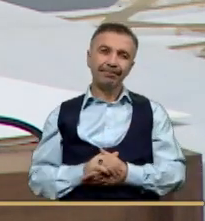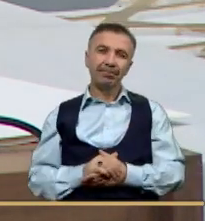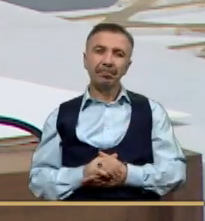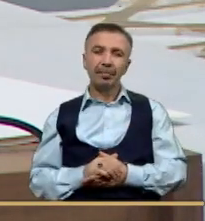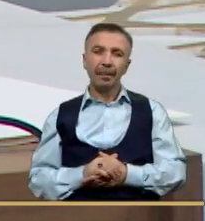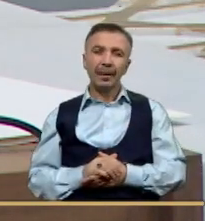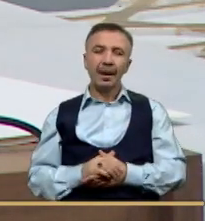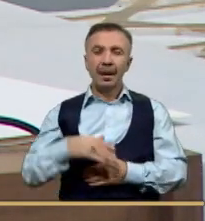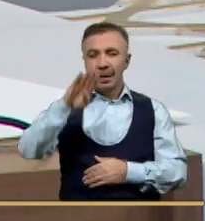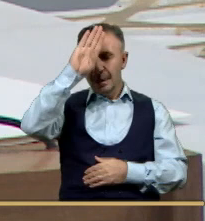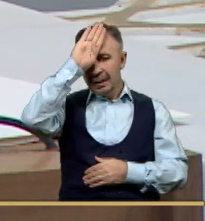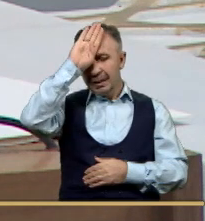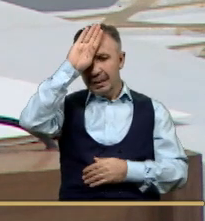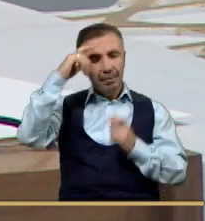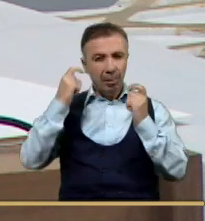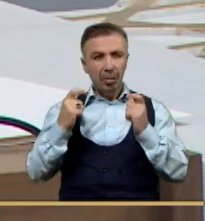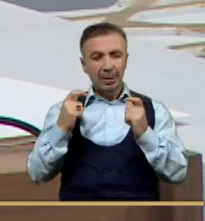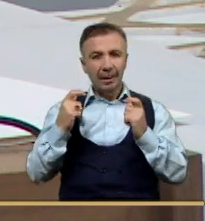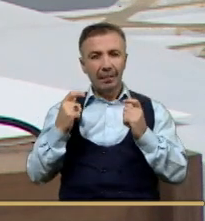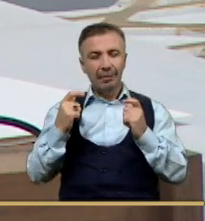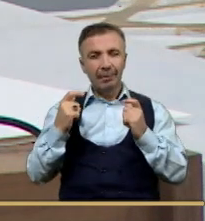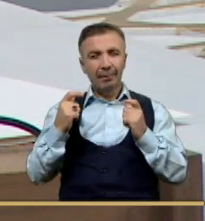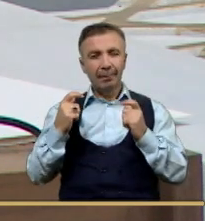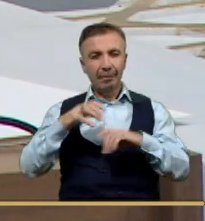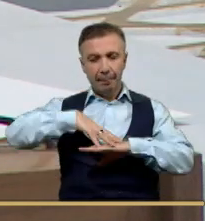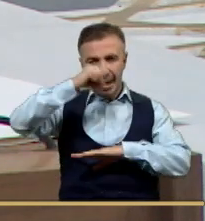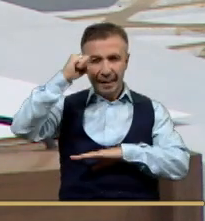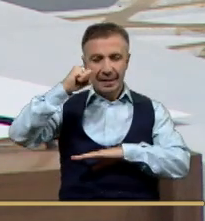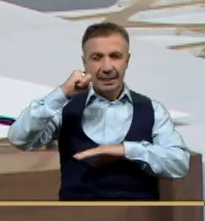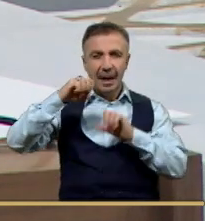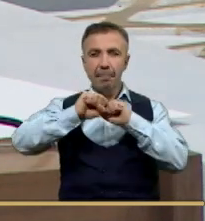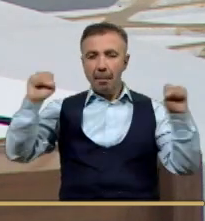buyurun, İstanbul'un göbeğinde, Taksim'de bombaları patlattılar.